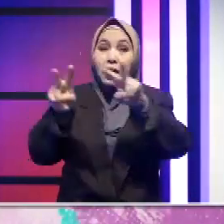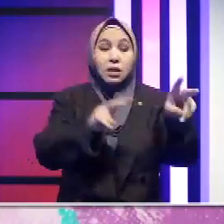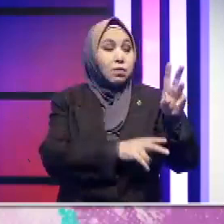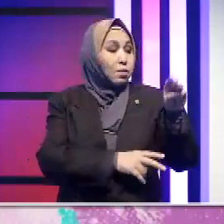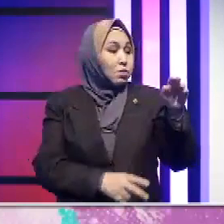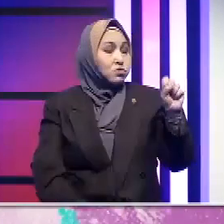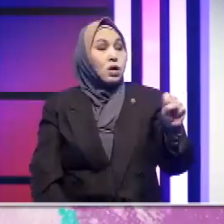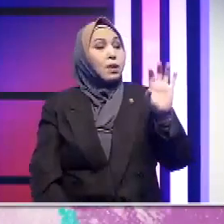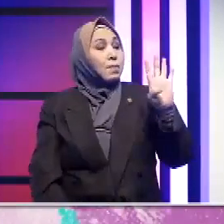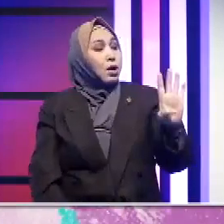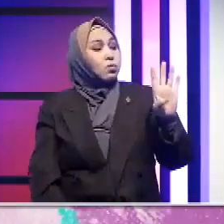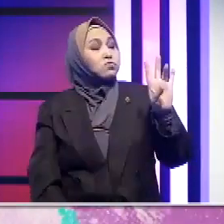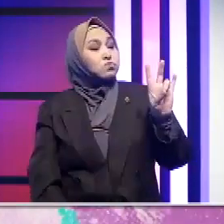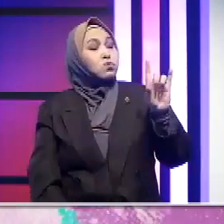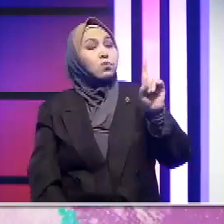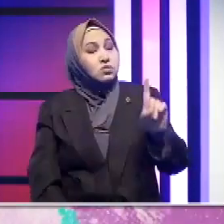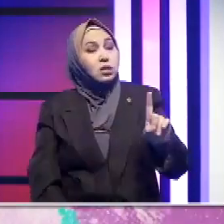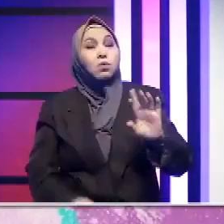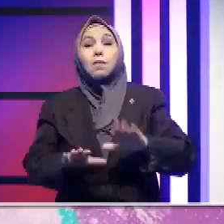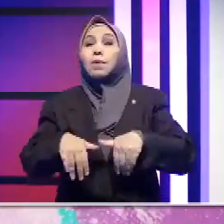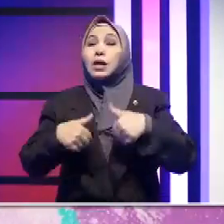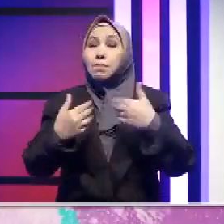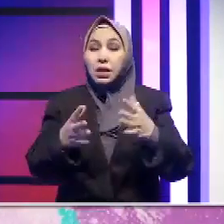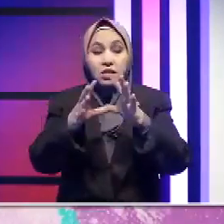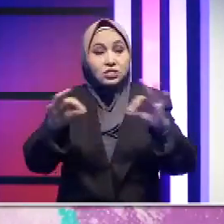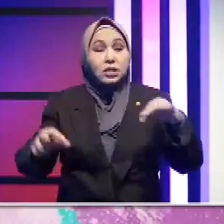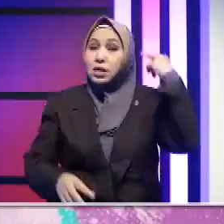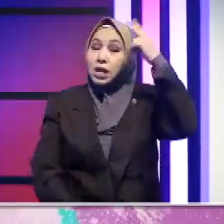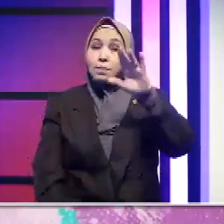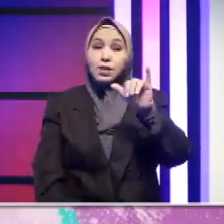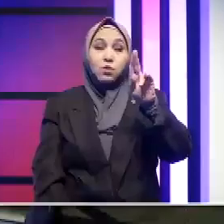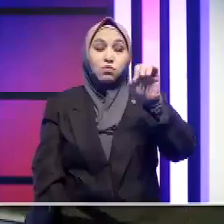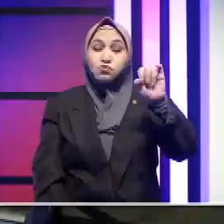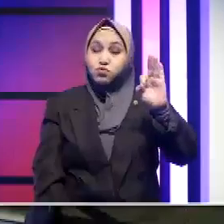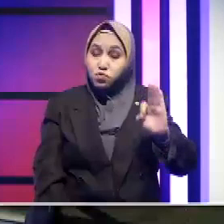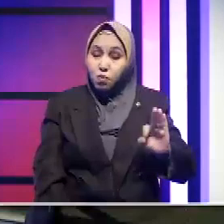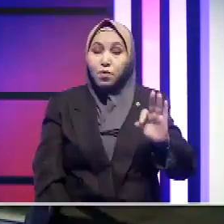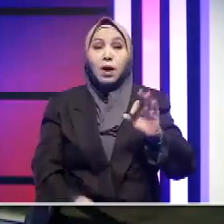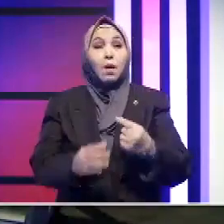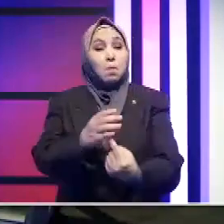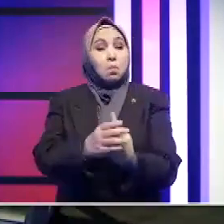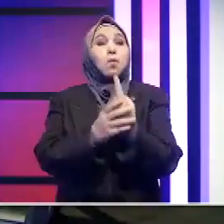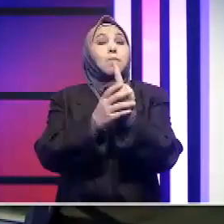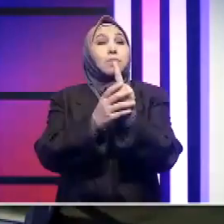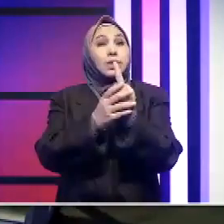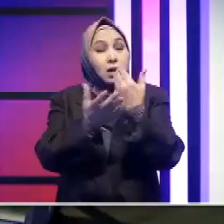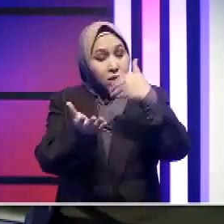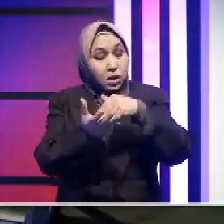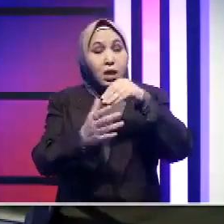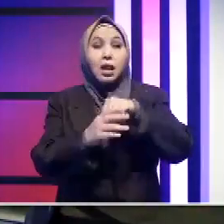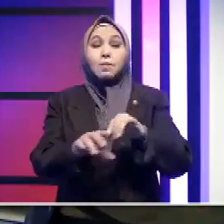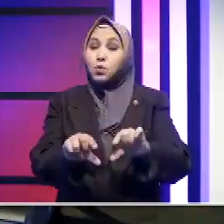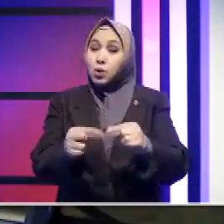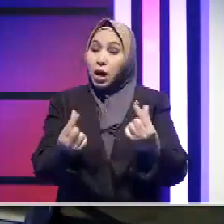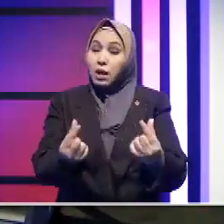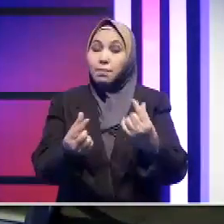471 terlebih dahulu Bagaimana kisah Nabi Yusuf ataupun namun Nabi Yusuf muncul kembali di dalam Alquran pada